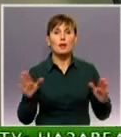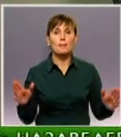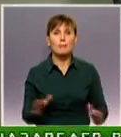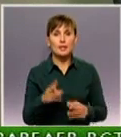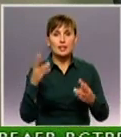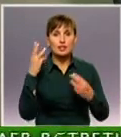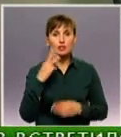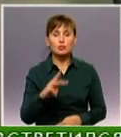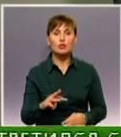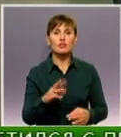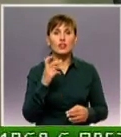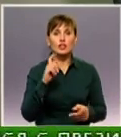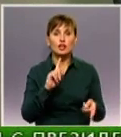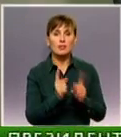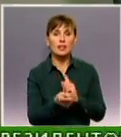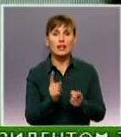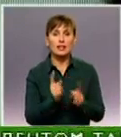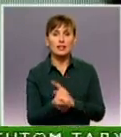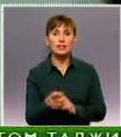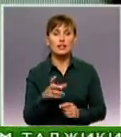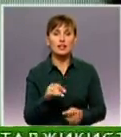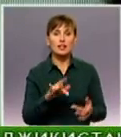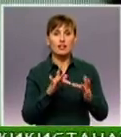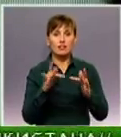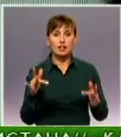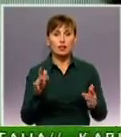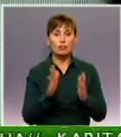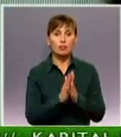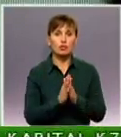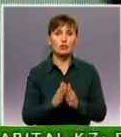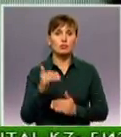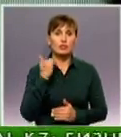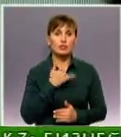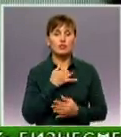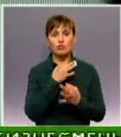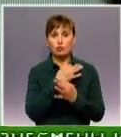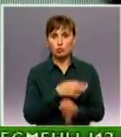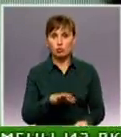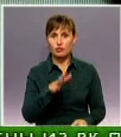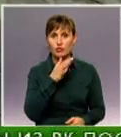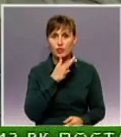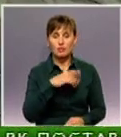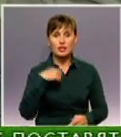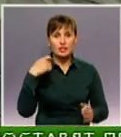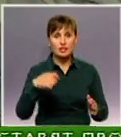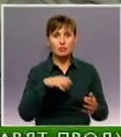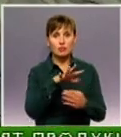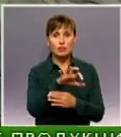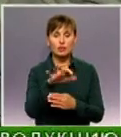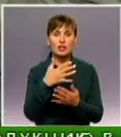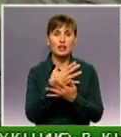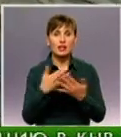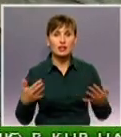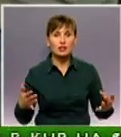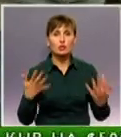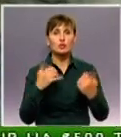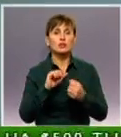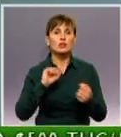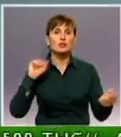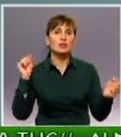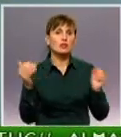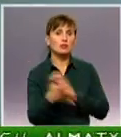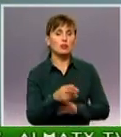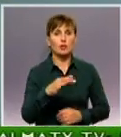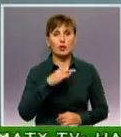на странице меняются фотографии кота в контактной информации проба звонить в любое снимки баннера и ссылки на сайт уже разлетелись по